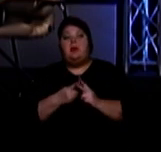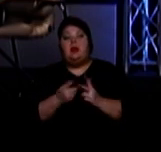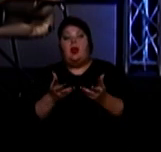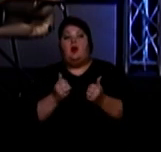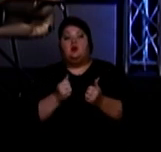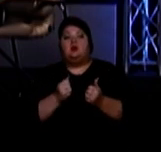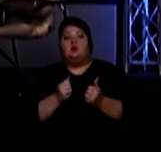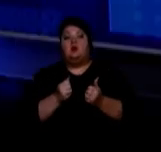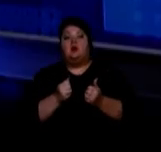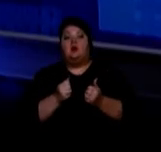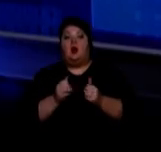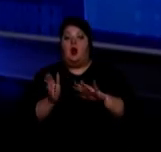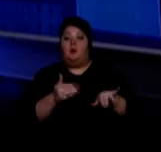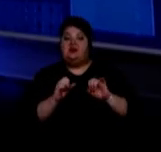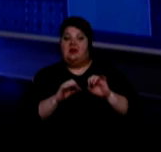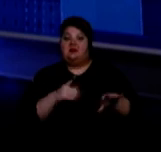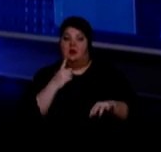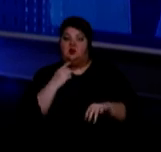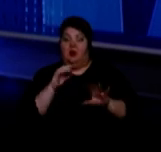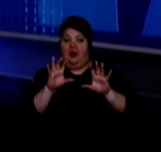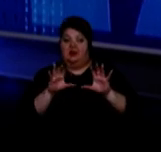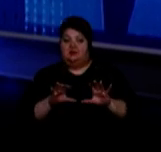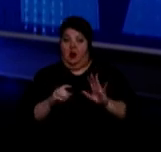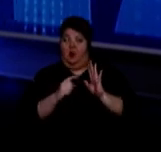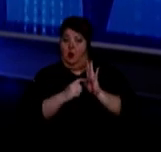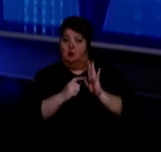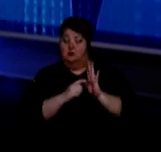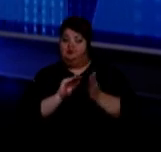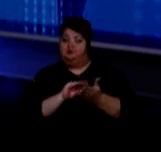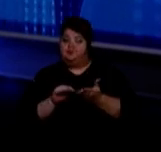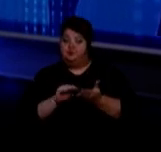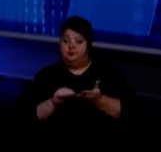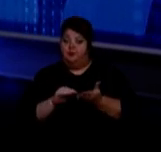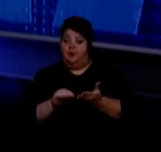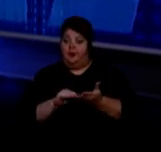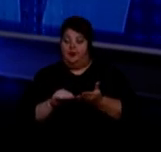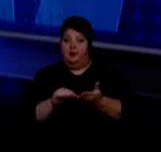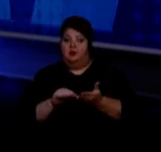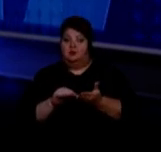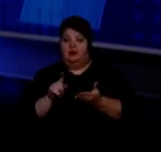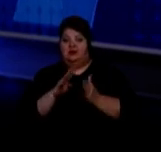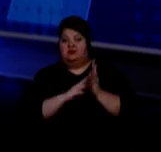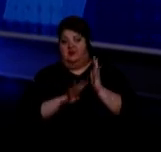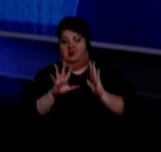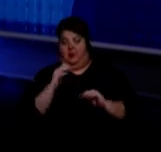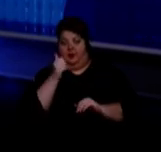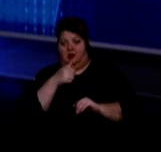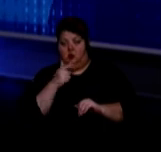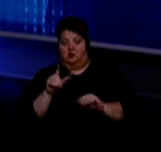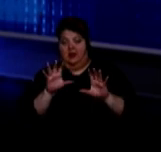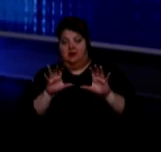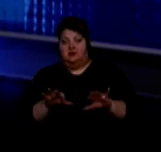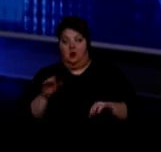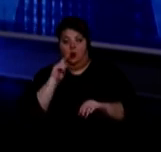донор після здачі крові? Ну, закон про донорство нам наголошує, він уже з 95-го року, на закон України